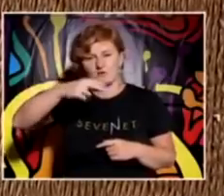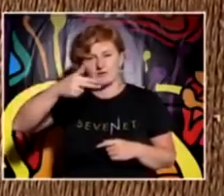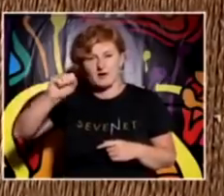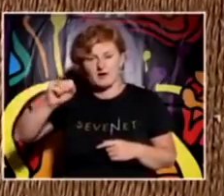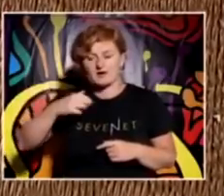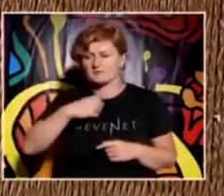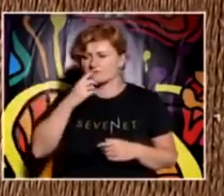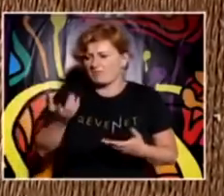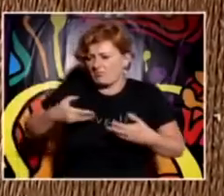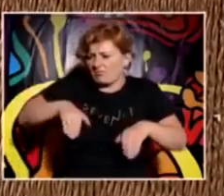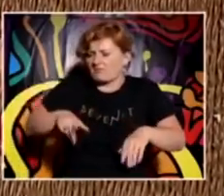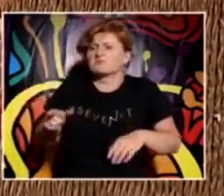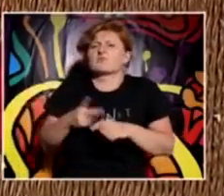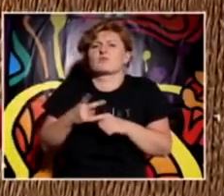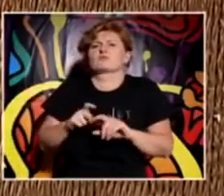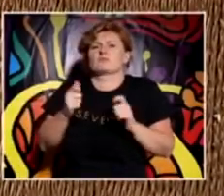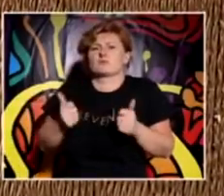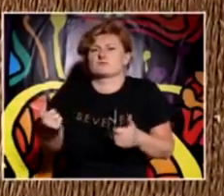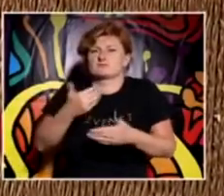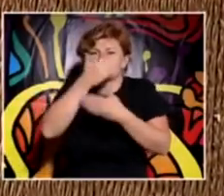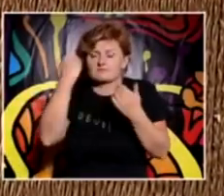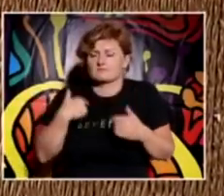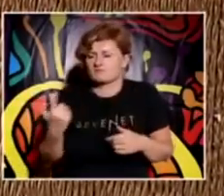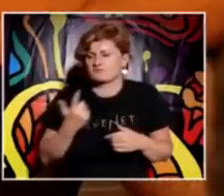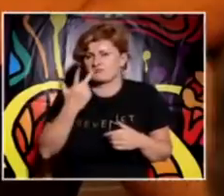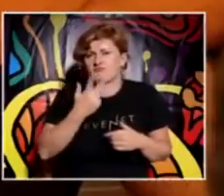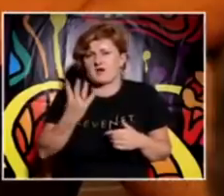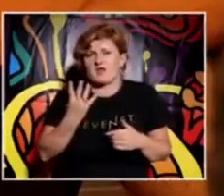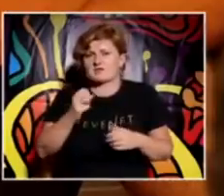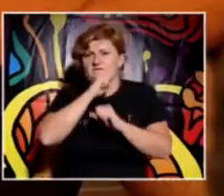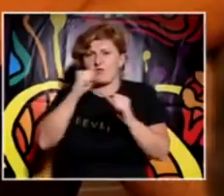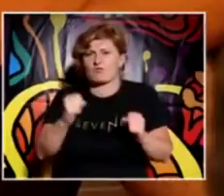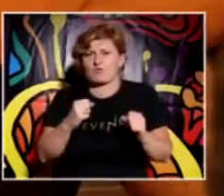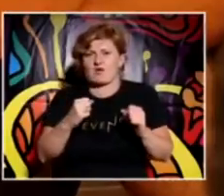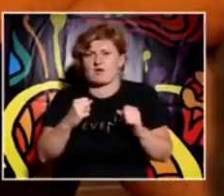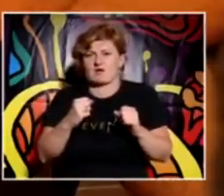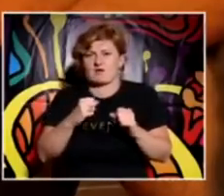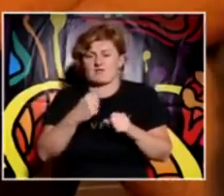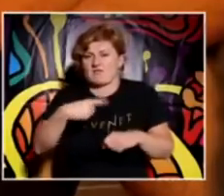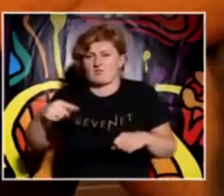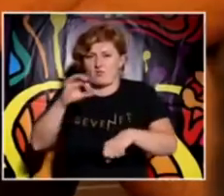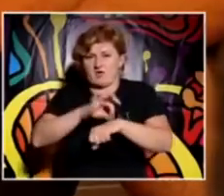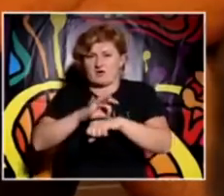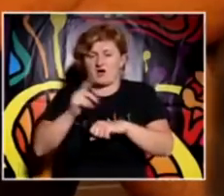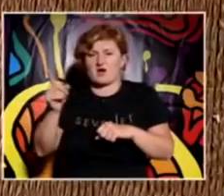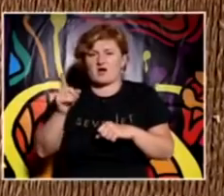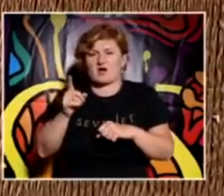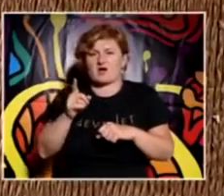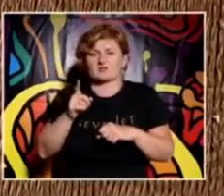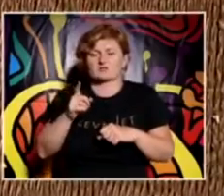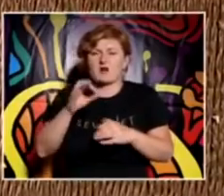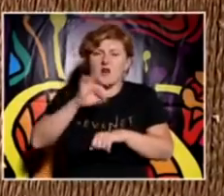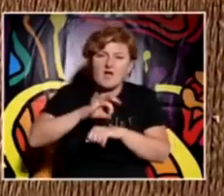chora? Oni nie wiedzieli, bo ona miała tam 3-4 lata, nigdy nie widziała lekarza. Służba zdrowia w Nepalu